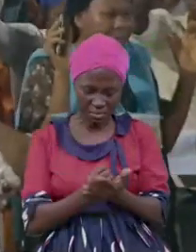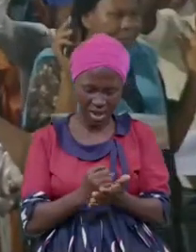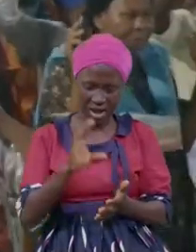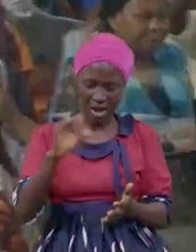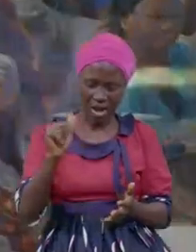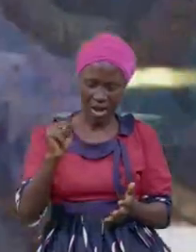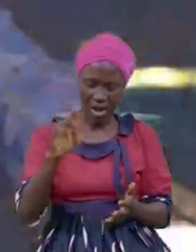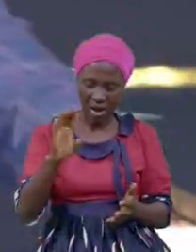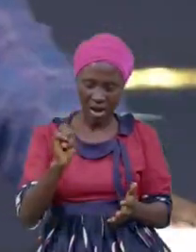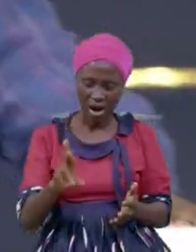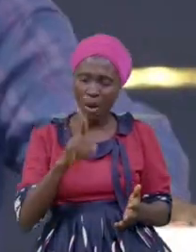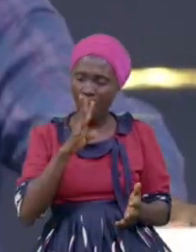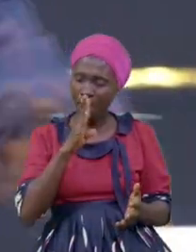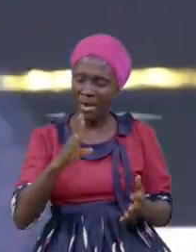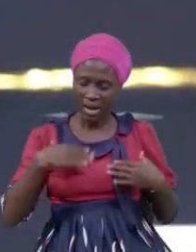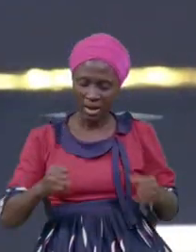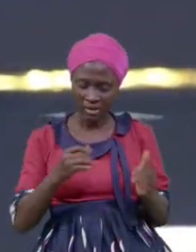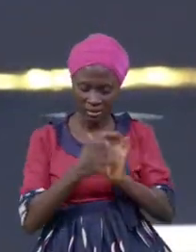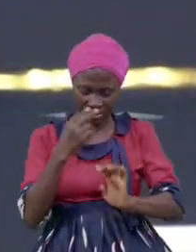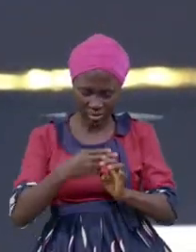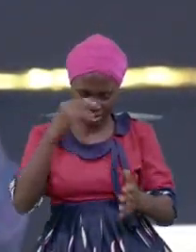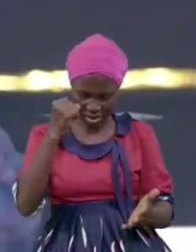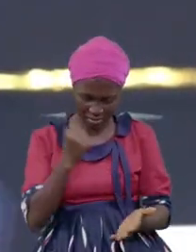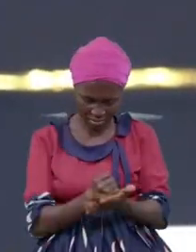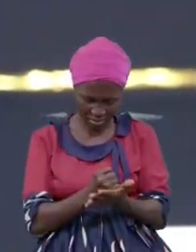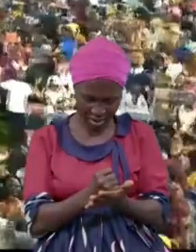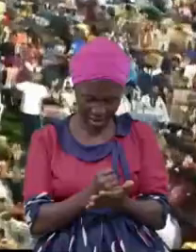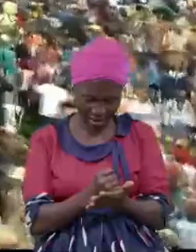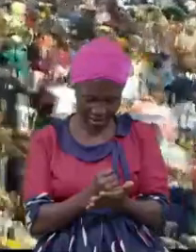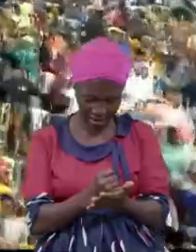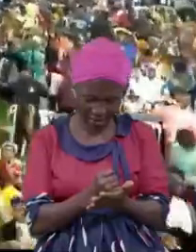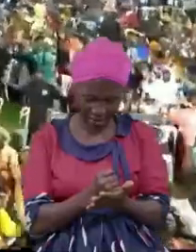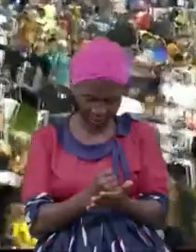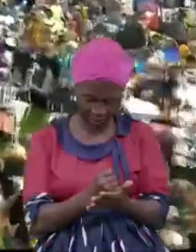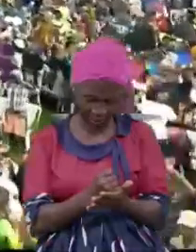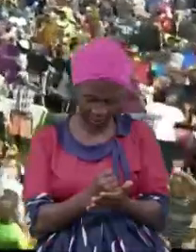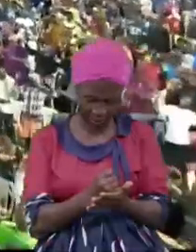Cancer, sois guéri au nom de Jésus.